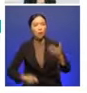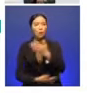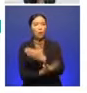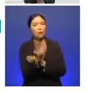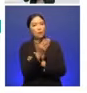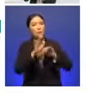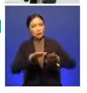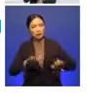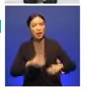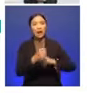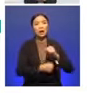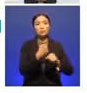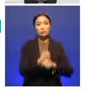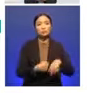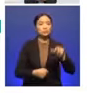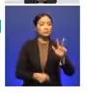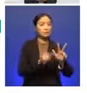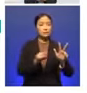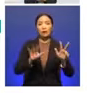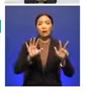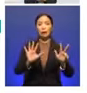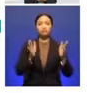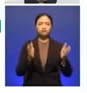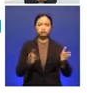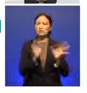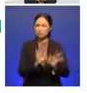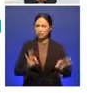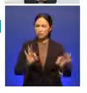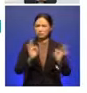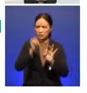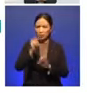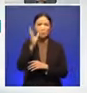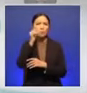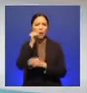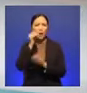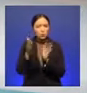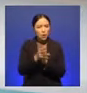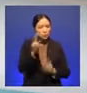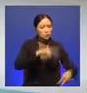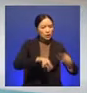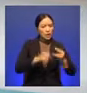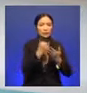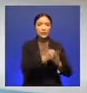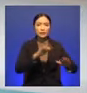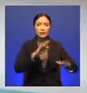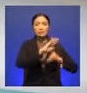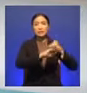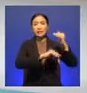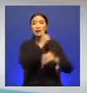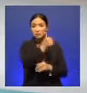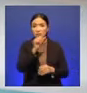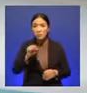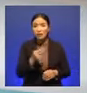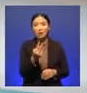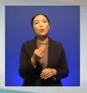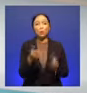ของเด็กวัย3ถึง5ปีซึ่งถือว่าเป็นวัยที่มีความสำคัญมากในแง่ของพัฒนาการเด็กนะครับอันนี้เป็น